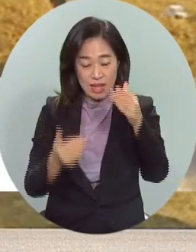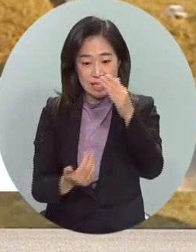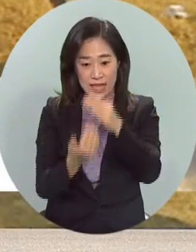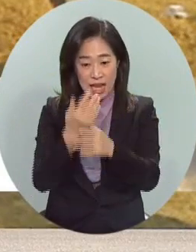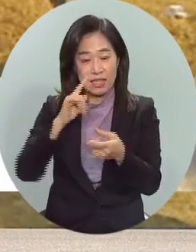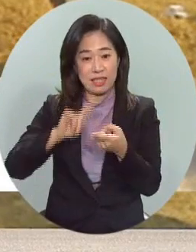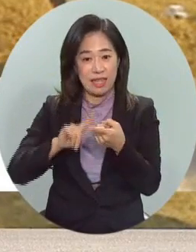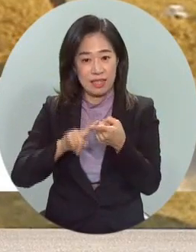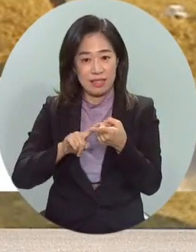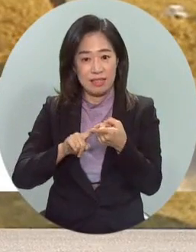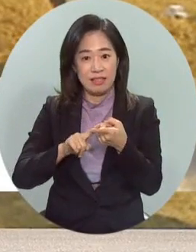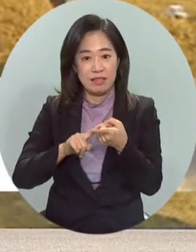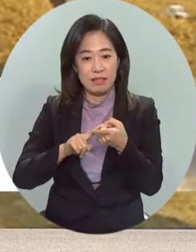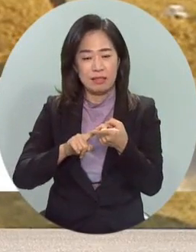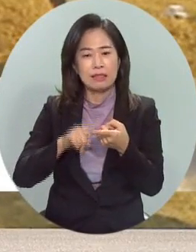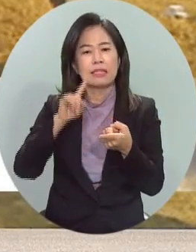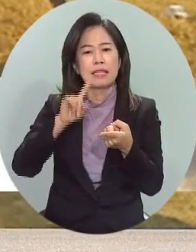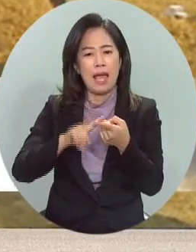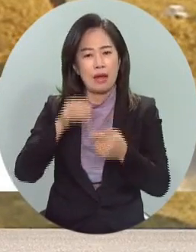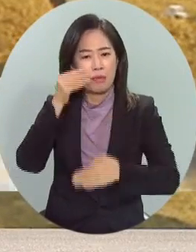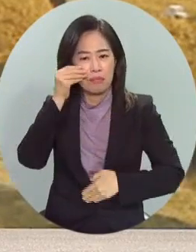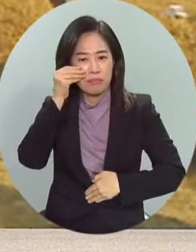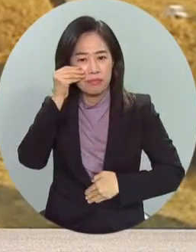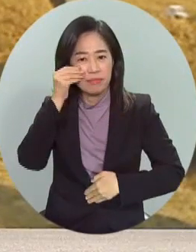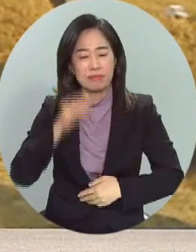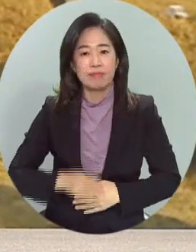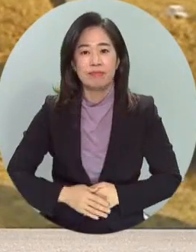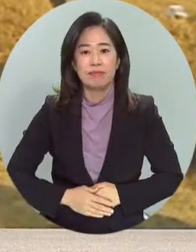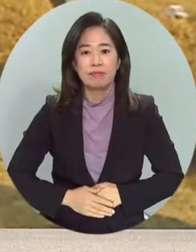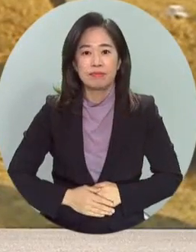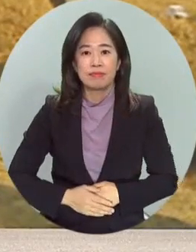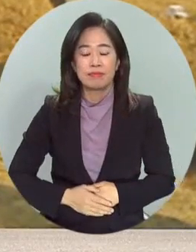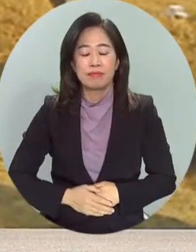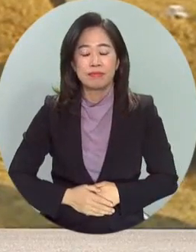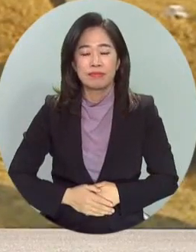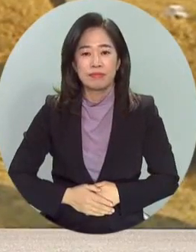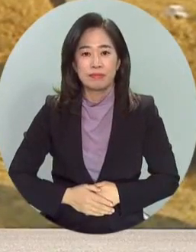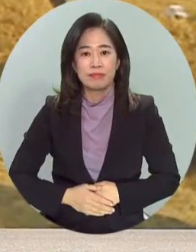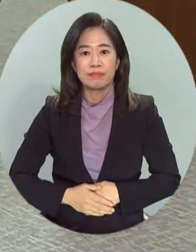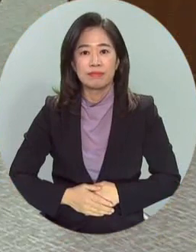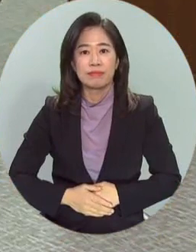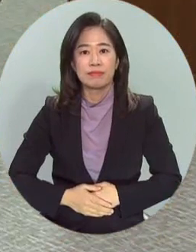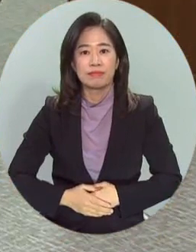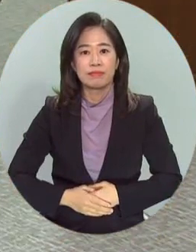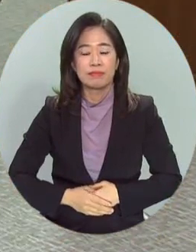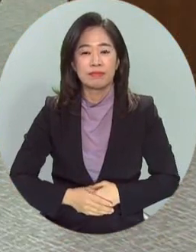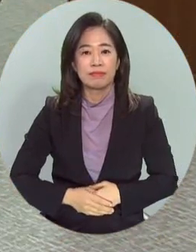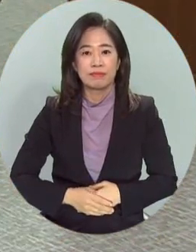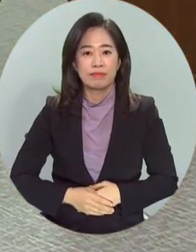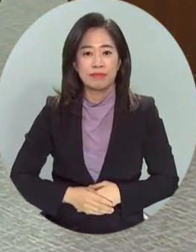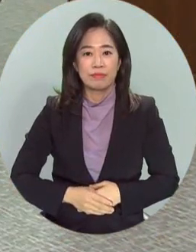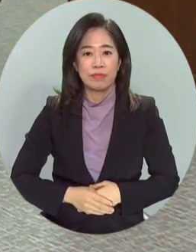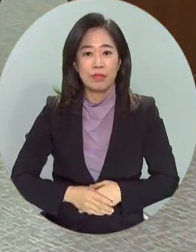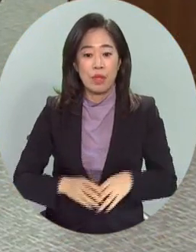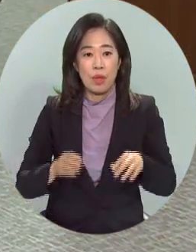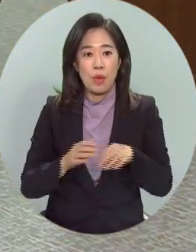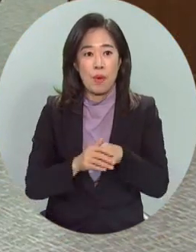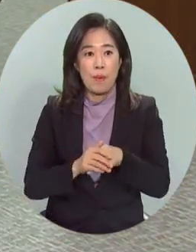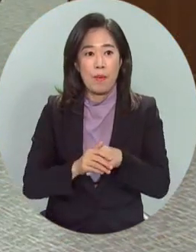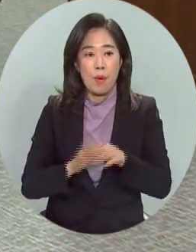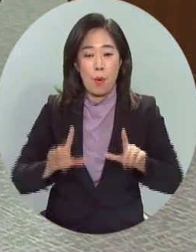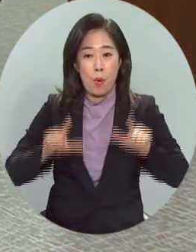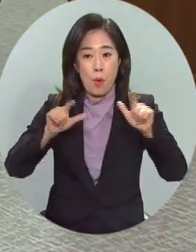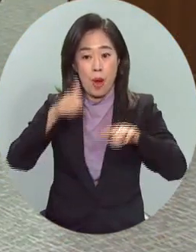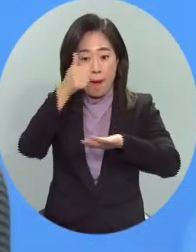사건들은 아직도 제자리 걸음입니다 임지은 기자가 취재했습니다 올해말 활동